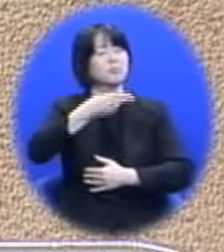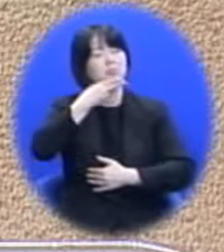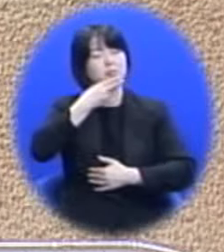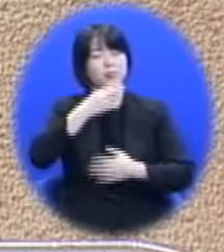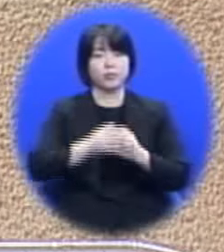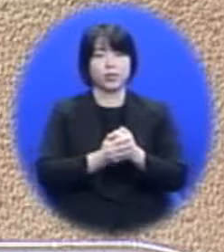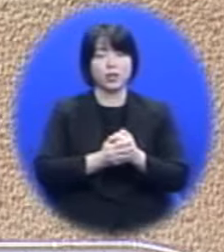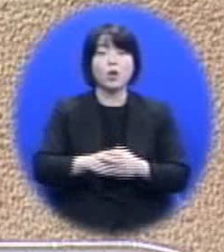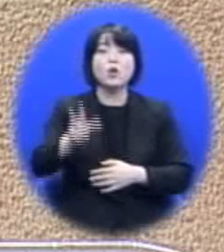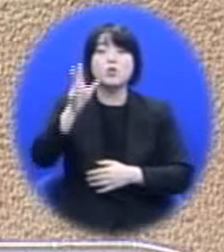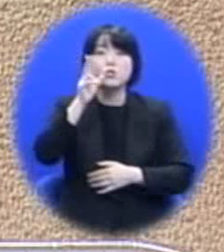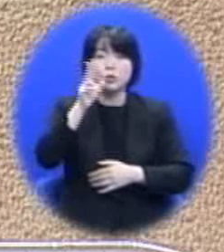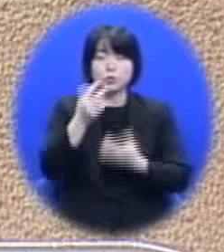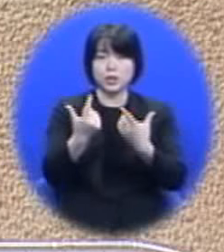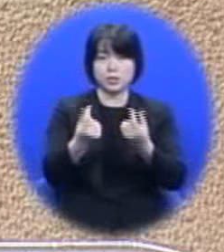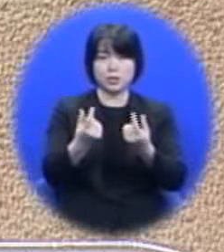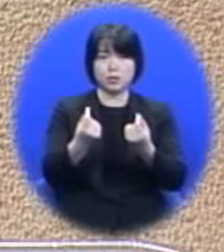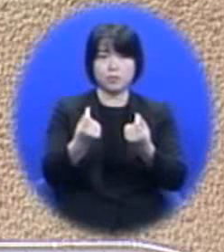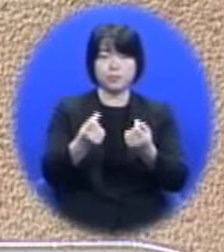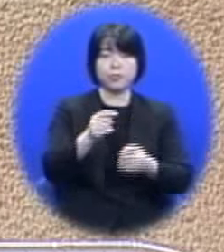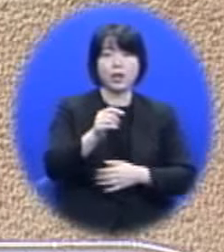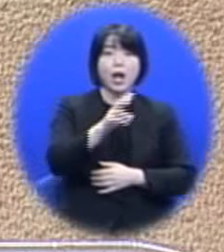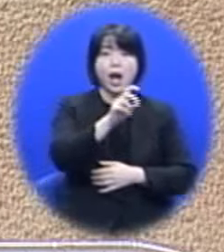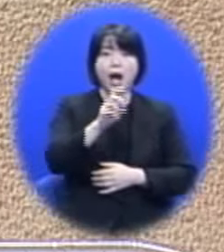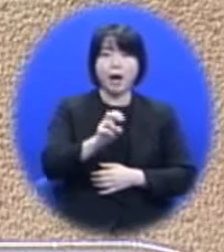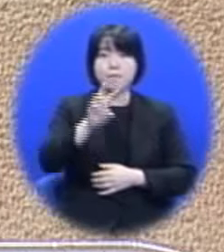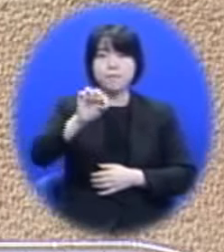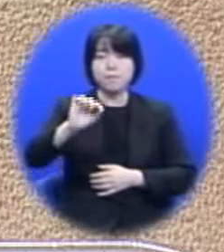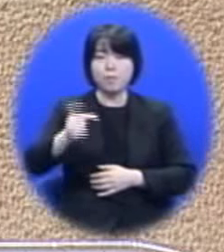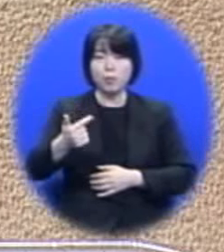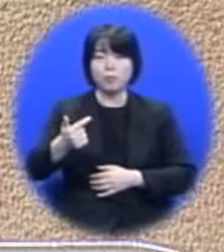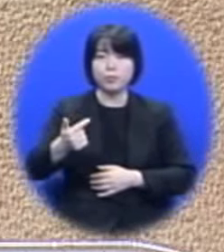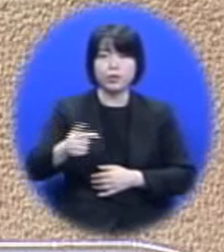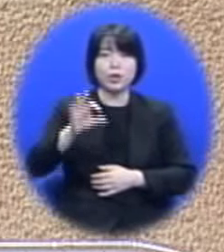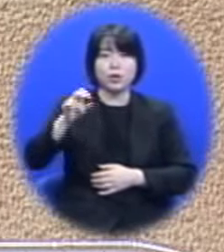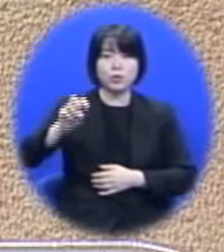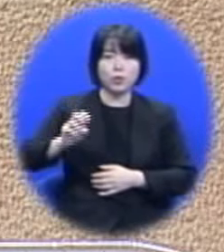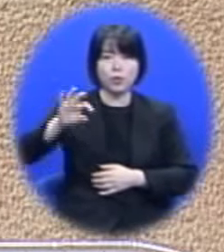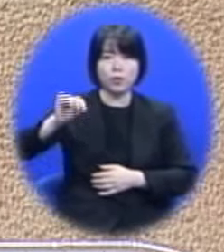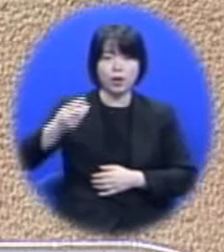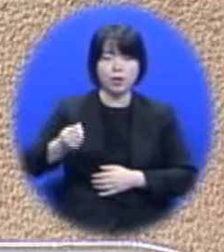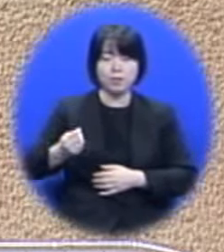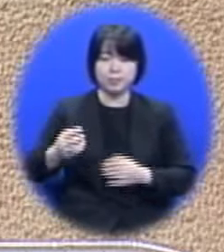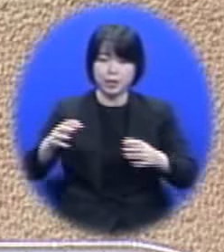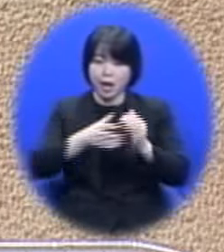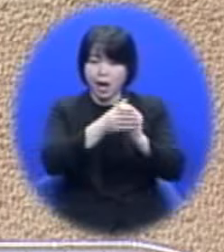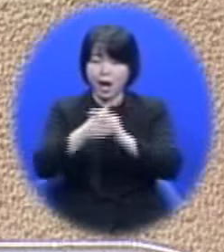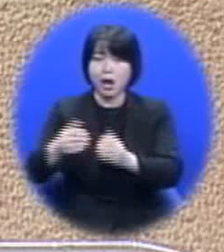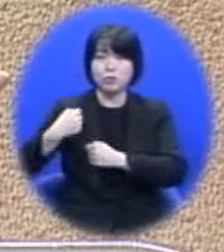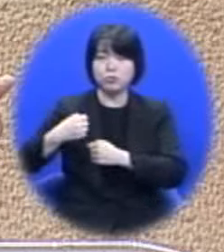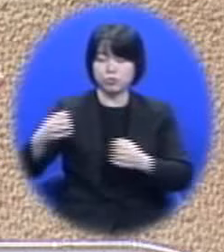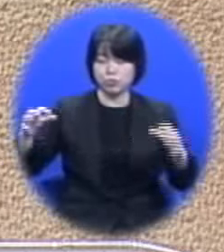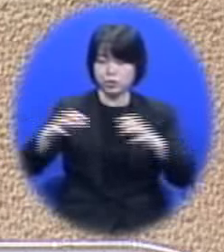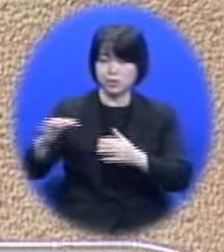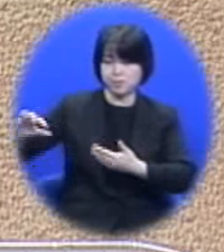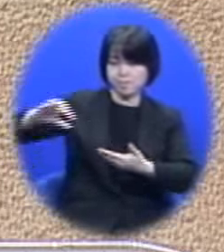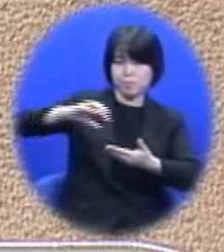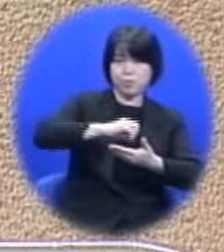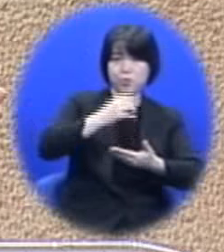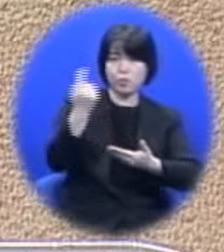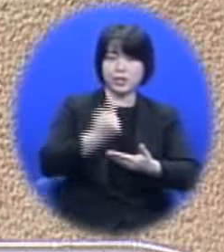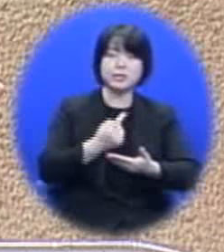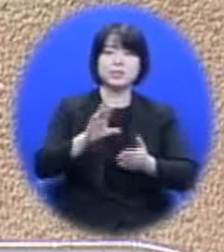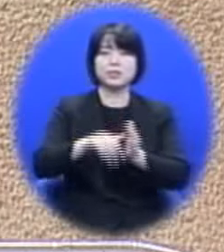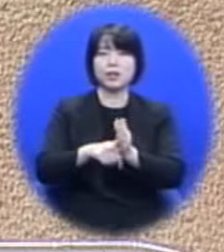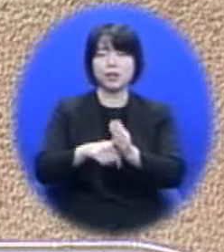여호사밧이 암몬과 모압 연합군이 쳐들어 들어왔을 때 그는 싸울 자신도 없었고 싸울